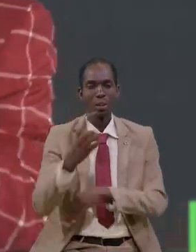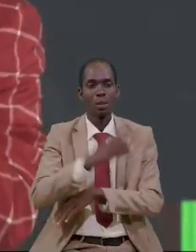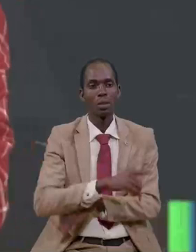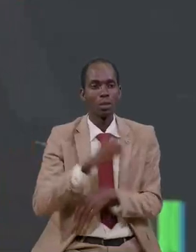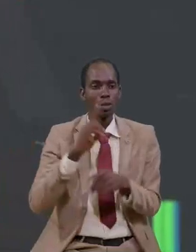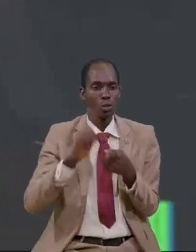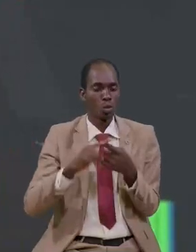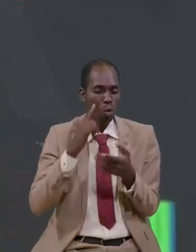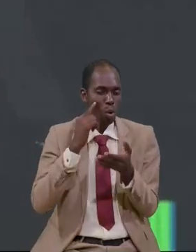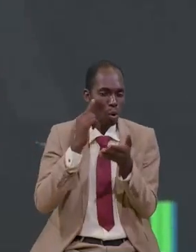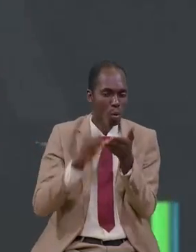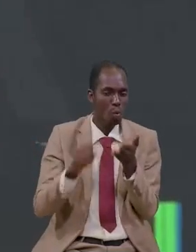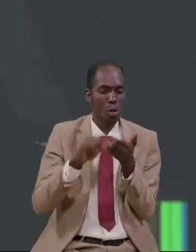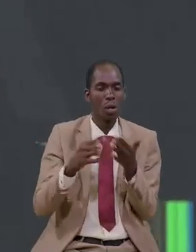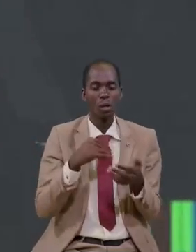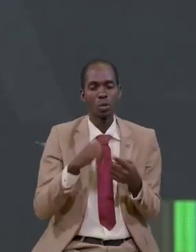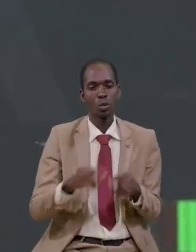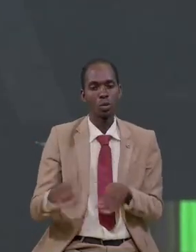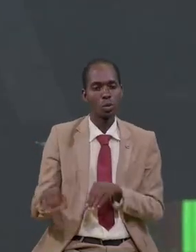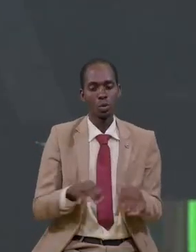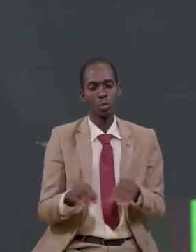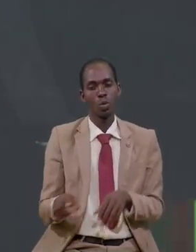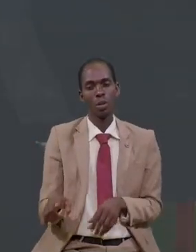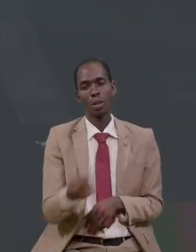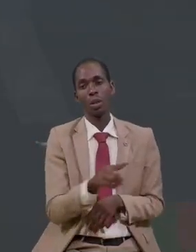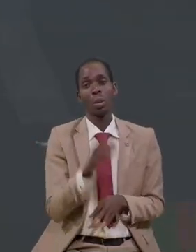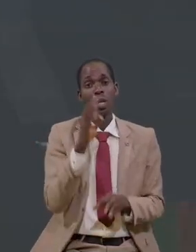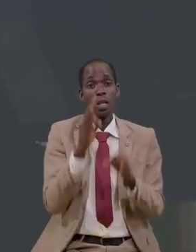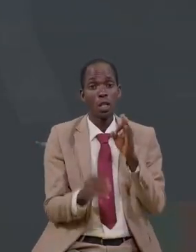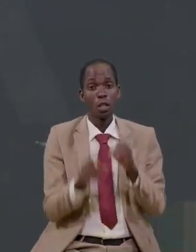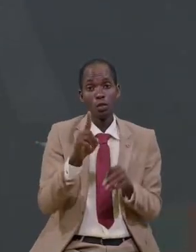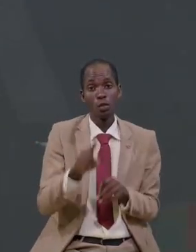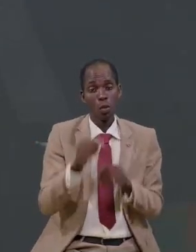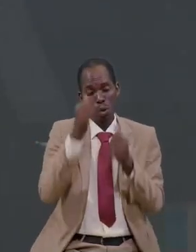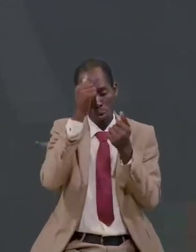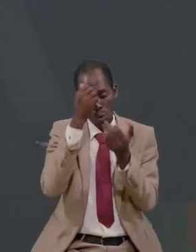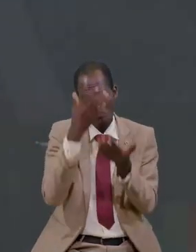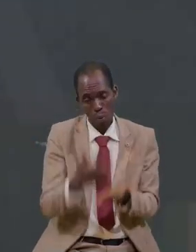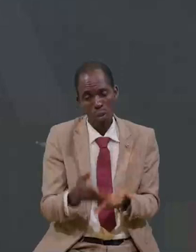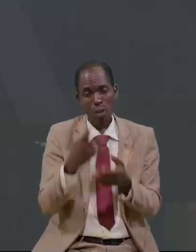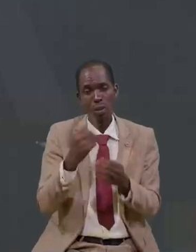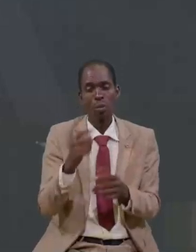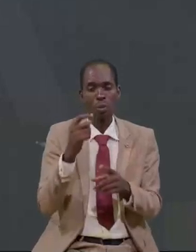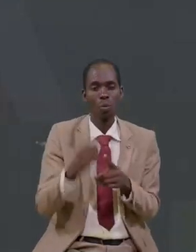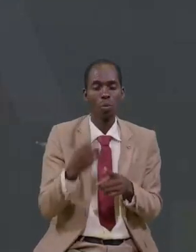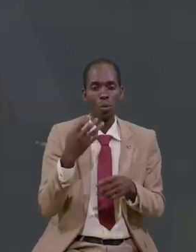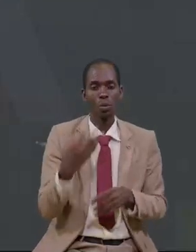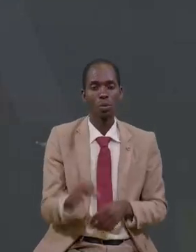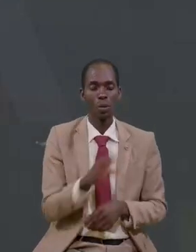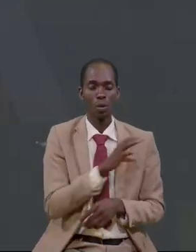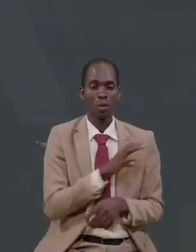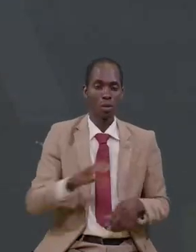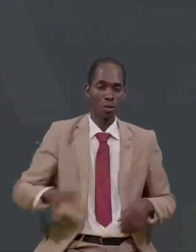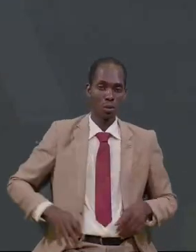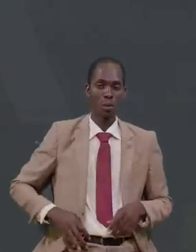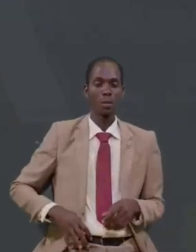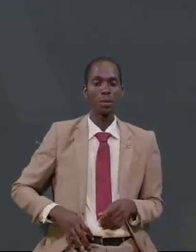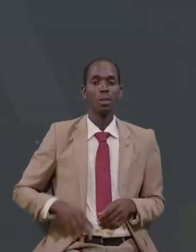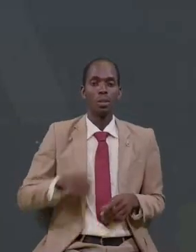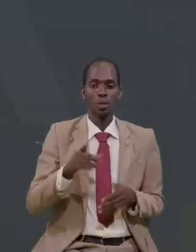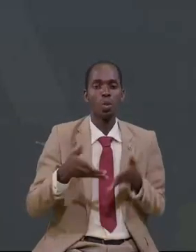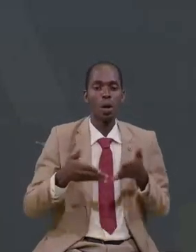les mettras en pratique. Si tu obéis aux paroles et tu permets à Christ d'être présent, tu permets à Christ